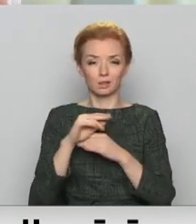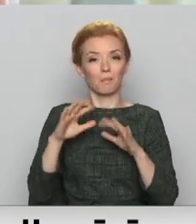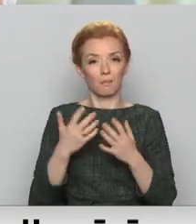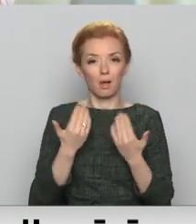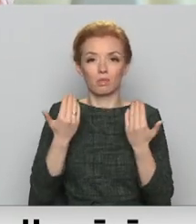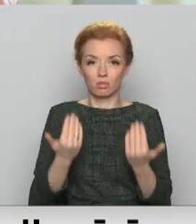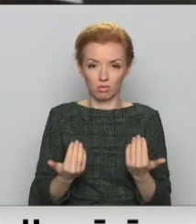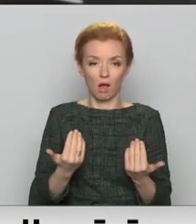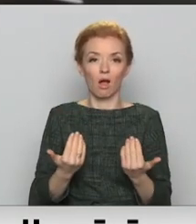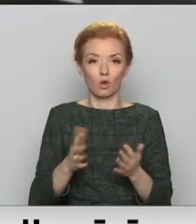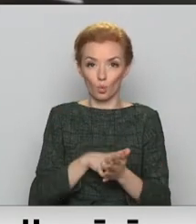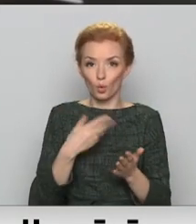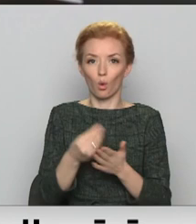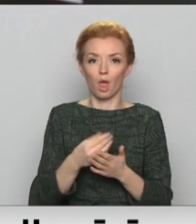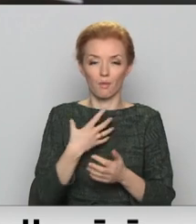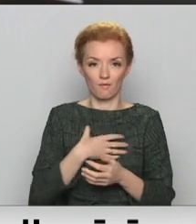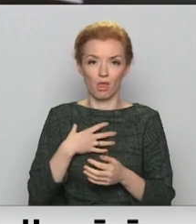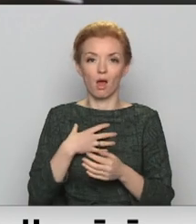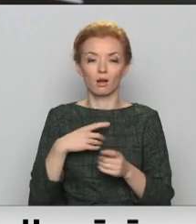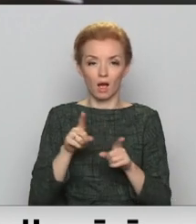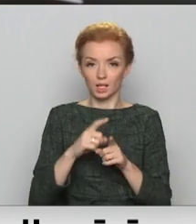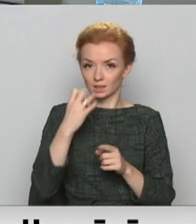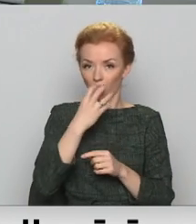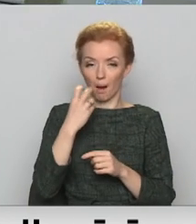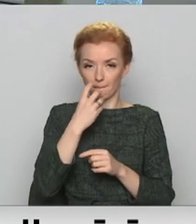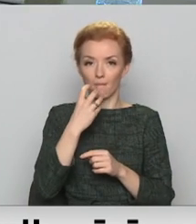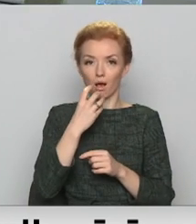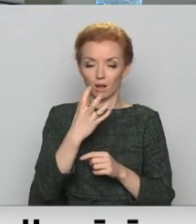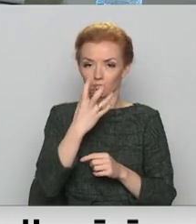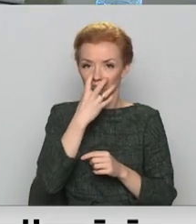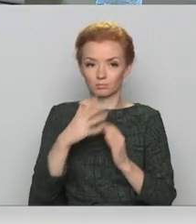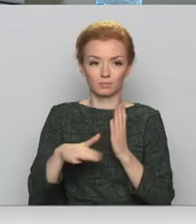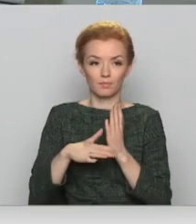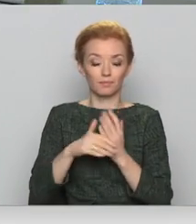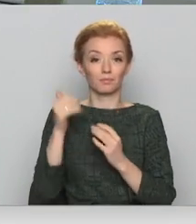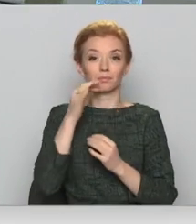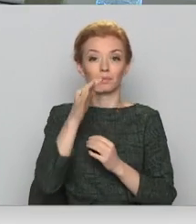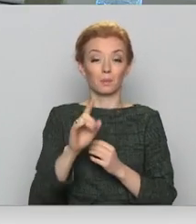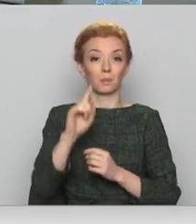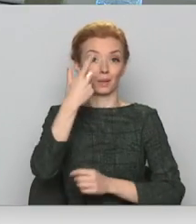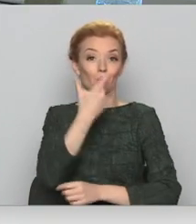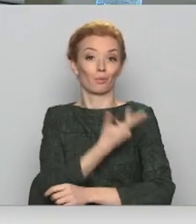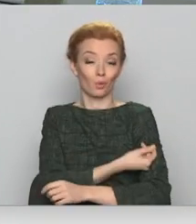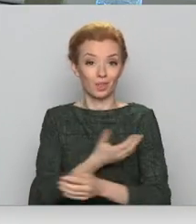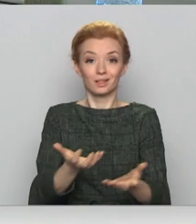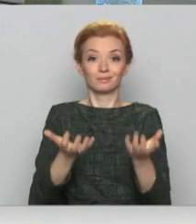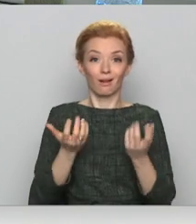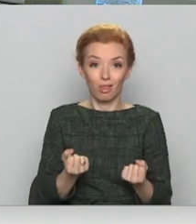vēl 5 mēnešus pēc diagnozes noteikšanas. Pfizer pirmo potu saņēma, bet pēc